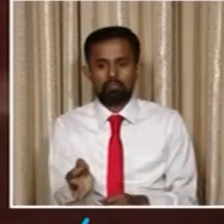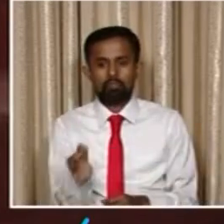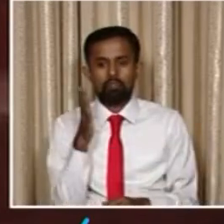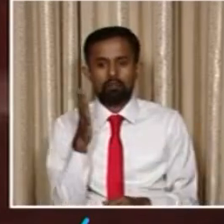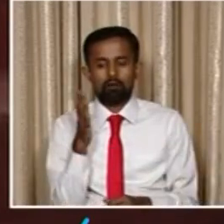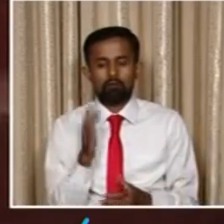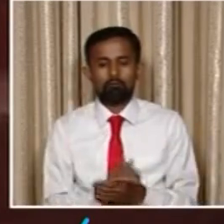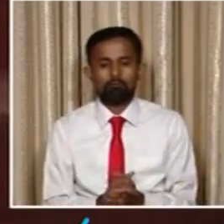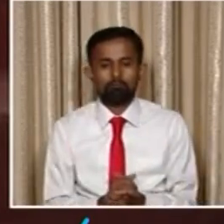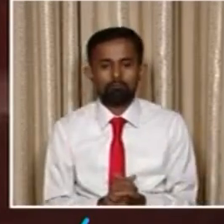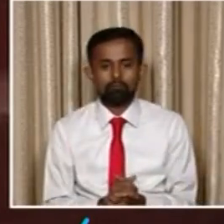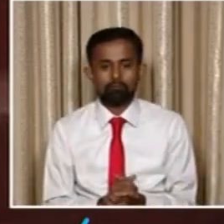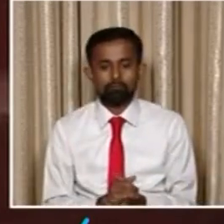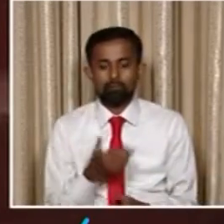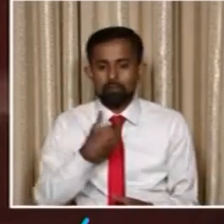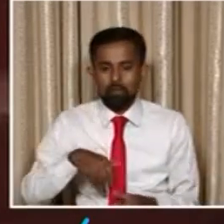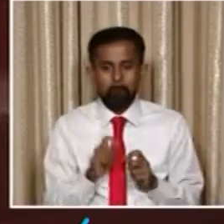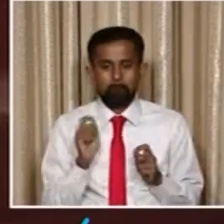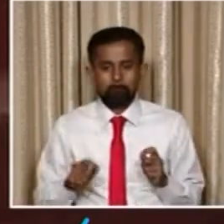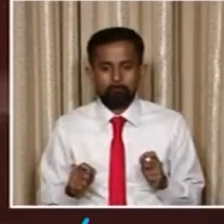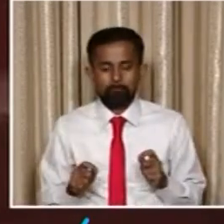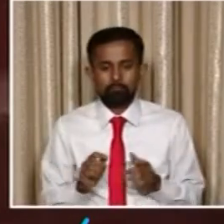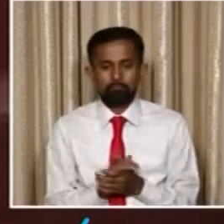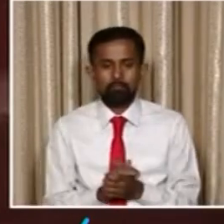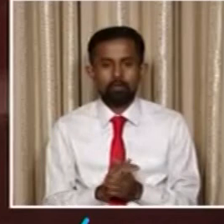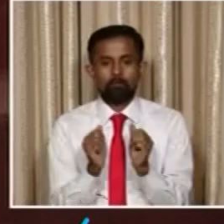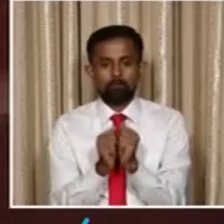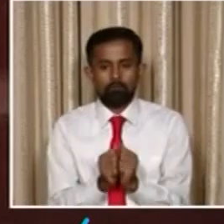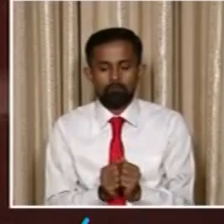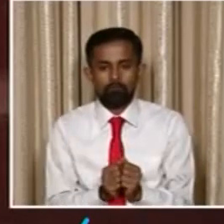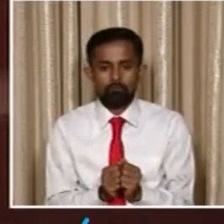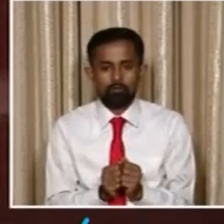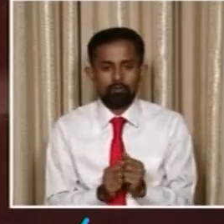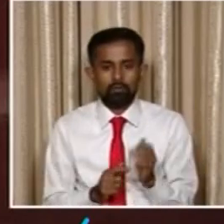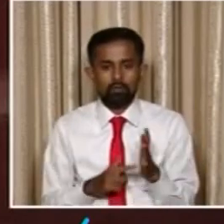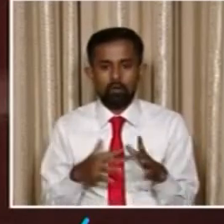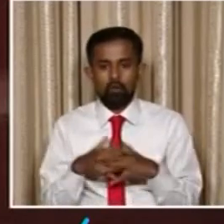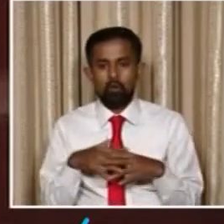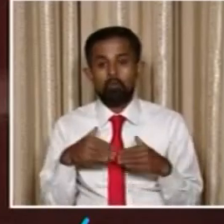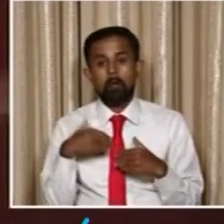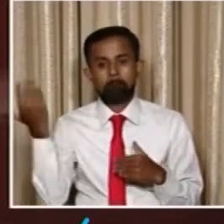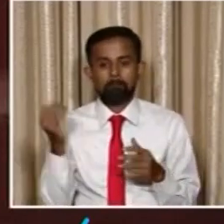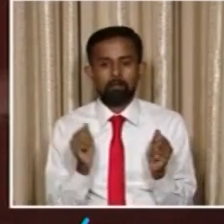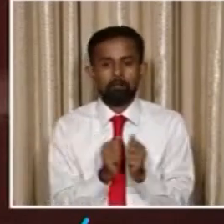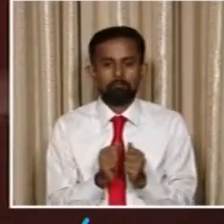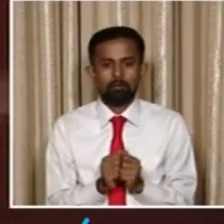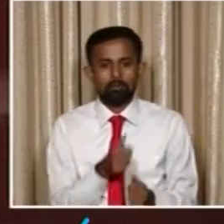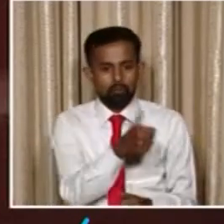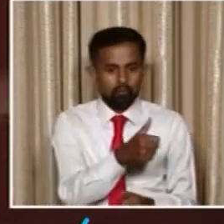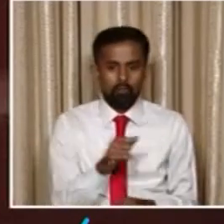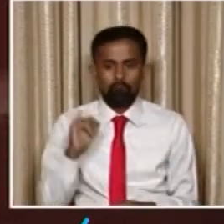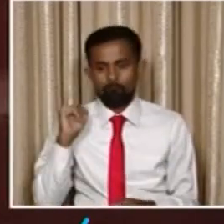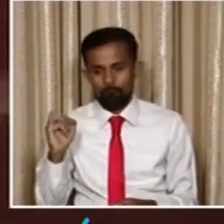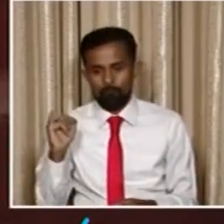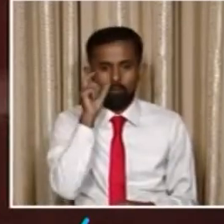ආයතනයක්. එතකොට මේ ක්‍රිකට් මණ්ඩලය කරපු ක්‍රියාදාමය නීතියෙන් පිට කරපු ක්‍රියා කටයුතු හරිද